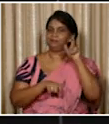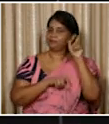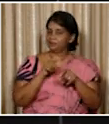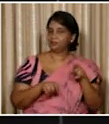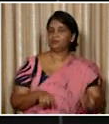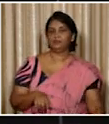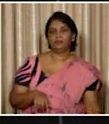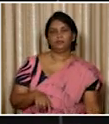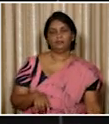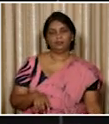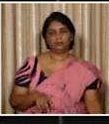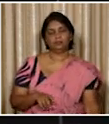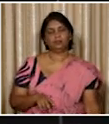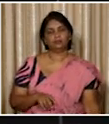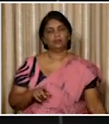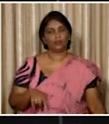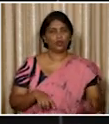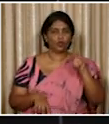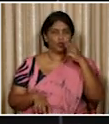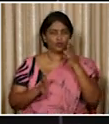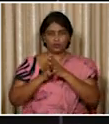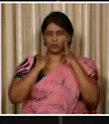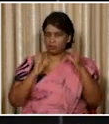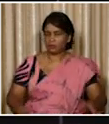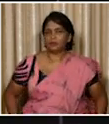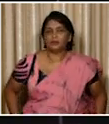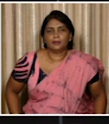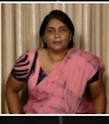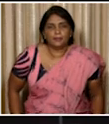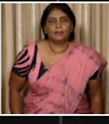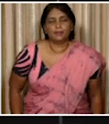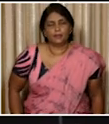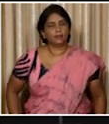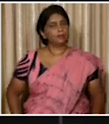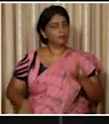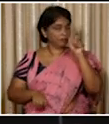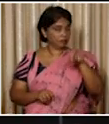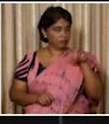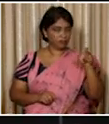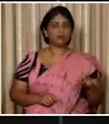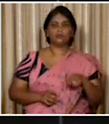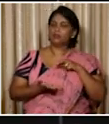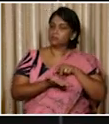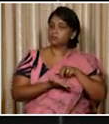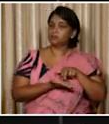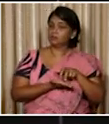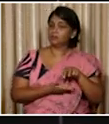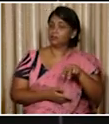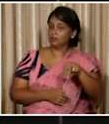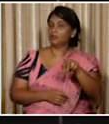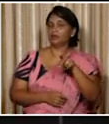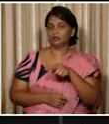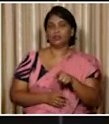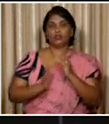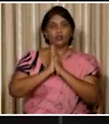உள்ளிட்டோர் 5 கிலோமீட்டர் தூரம் நடந்து சென்று ஆலயத்தில் வழிபாடாற்றும் ஏற்பாடுகளை மேற்கொண்டனர். அவர்களின் குடிநீர் தேவைக்காக கொண்டு வரப்பட்ட